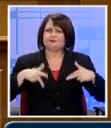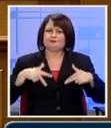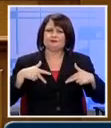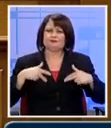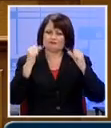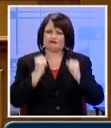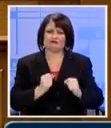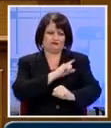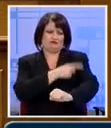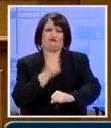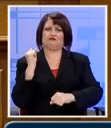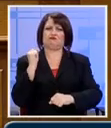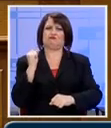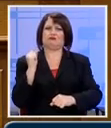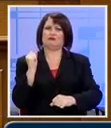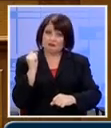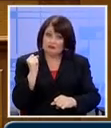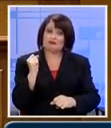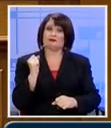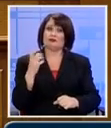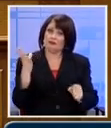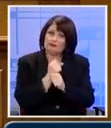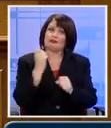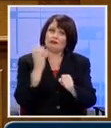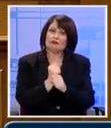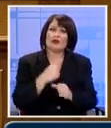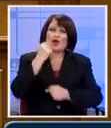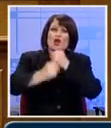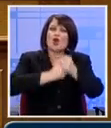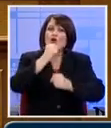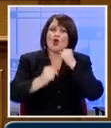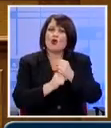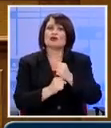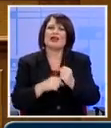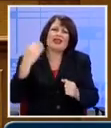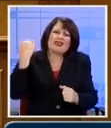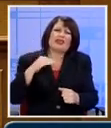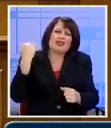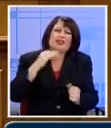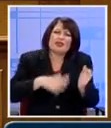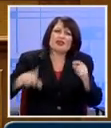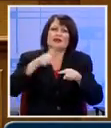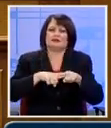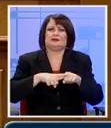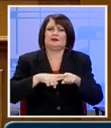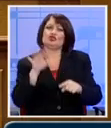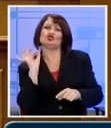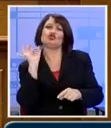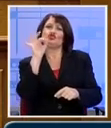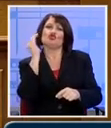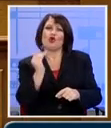σε θέση ισχυρή. Γιατί έχει πετύχει μετά από τόσα χρόνια, μέσα από τις θυσίες του ελληνικού λαού, τους